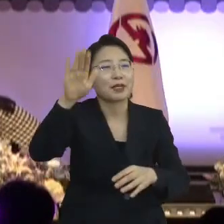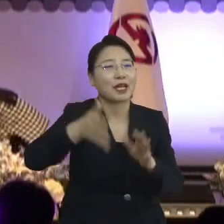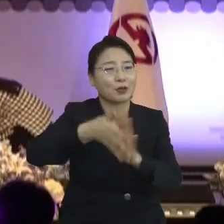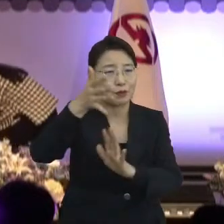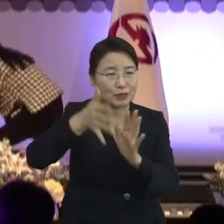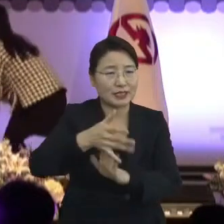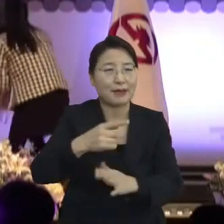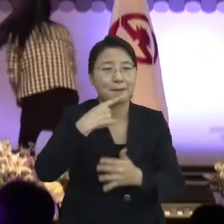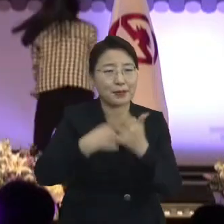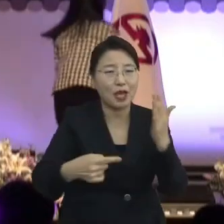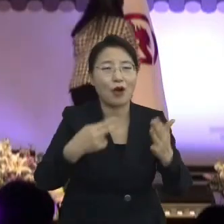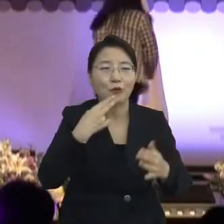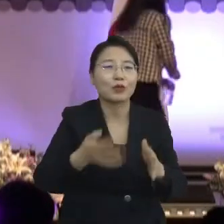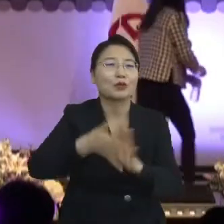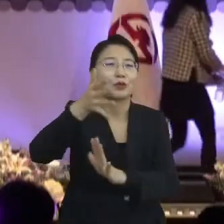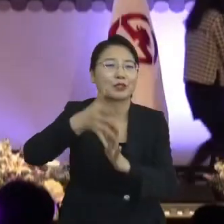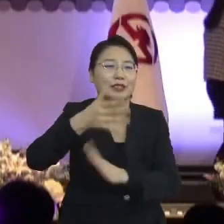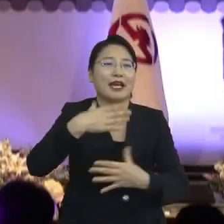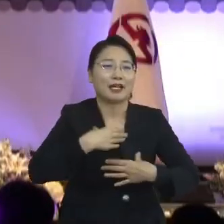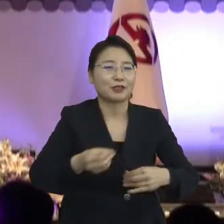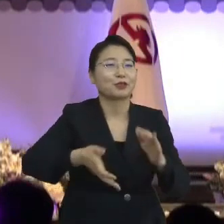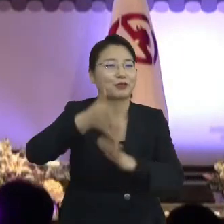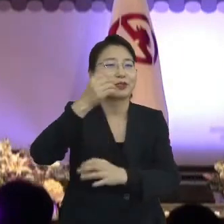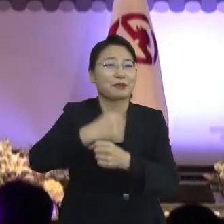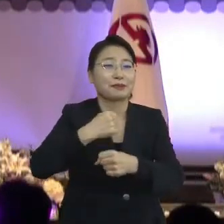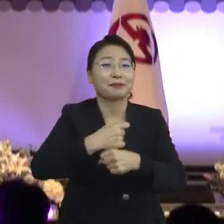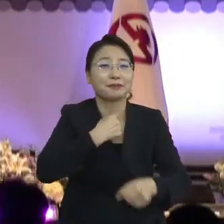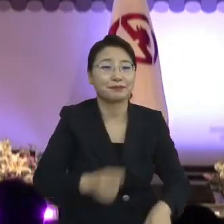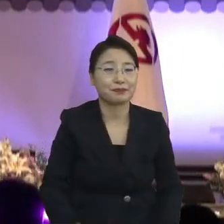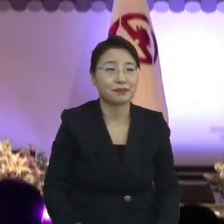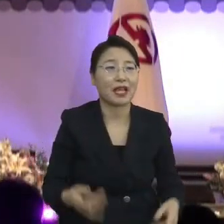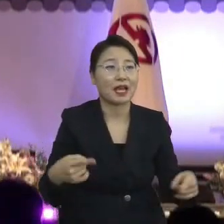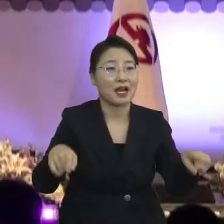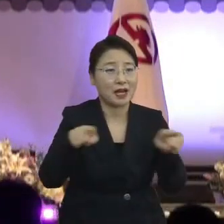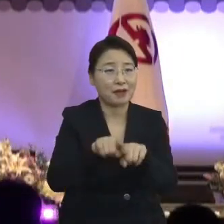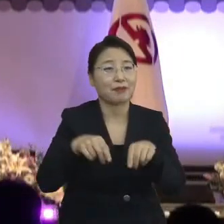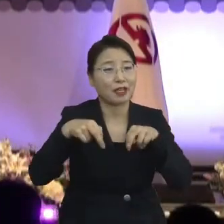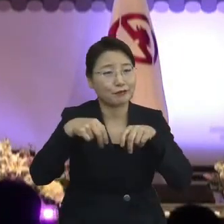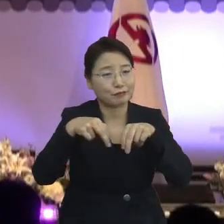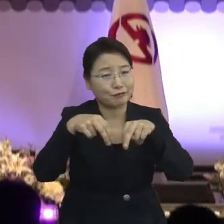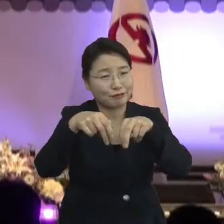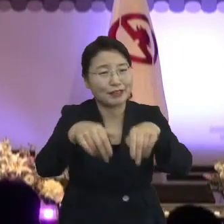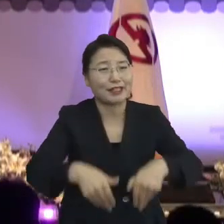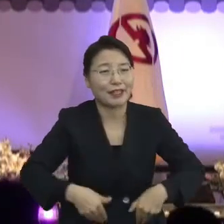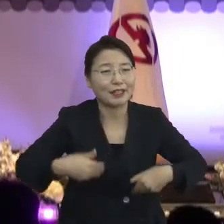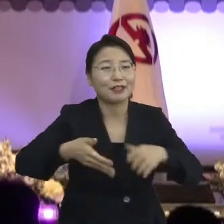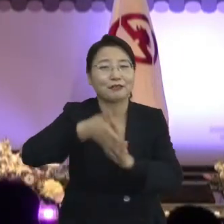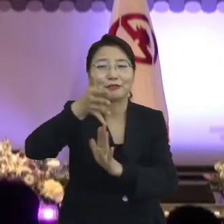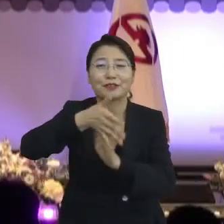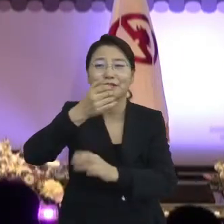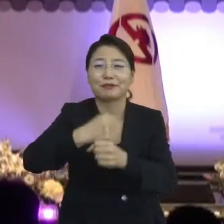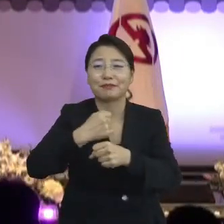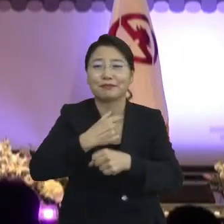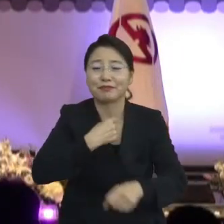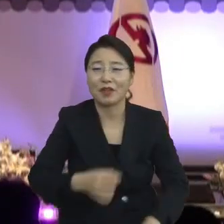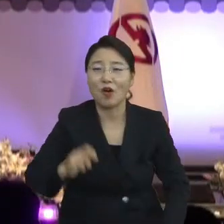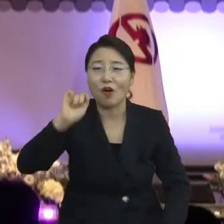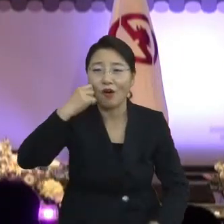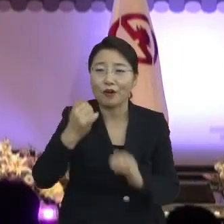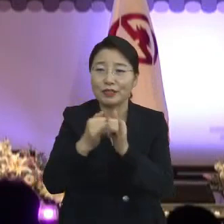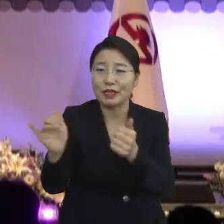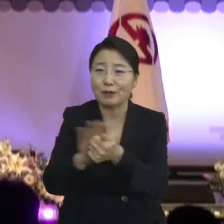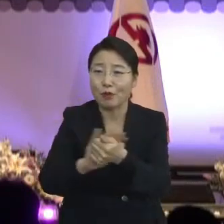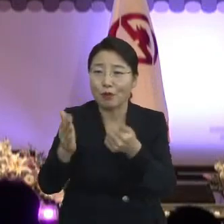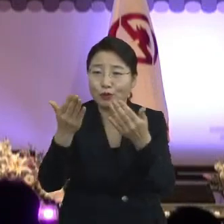안전도시로 나아가겠습니다. 첫째, 함께 걷는 따뜻한 도시를 만들겠습니다. 어려운 이웃을